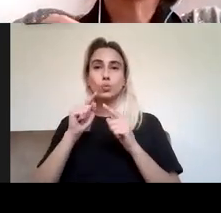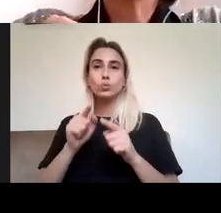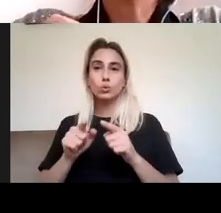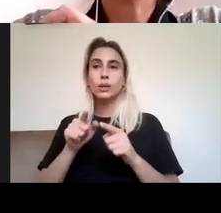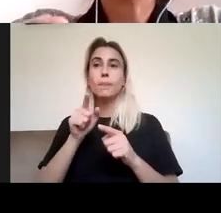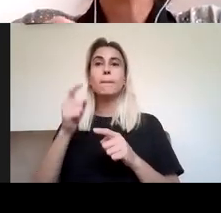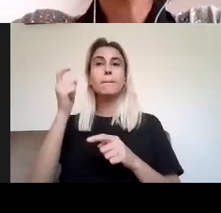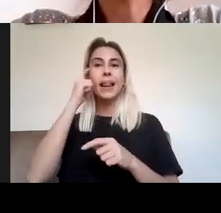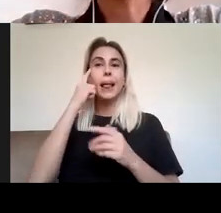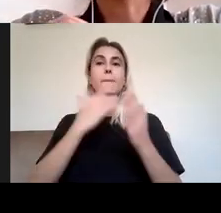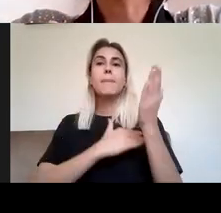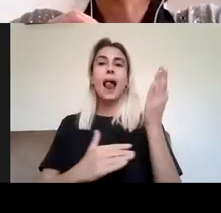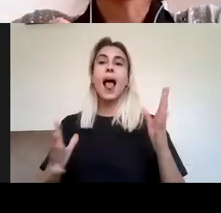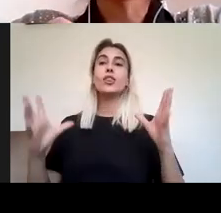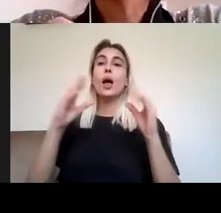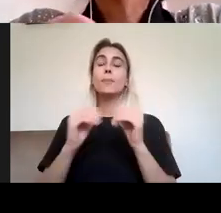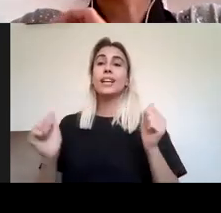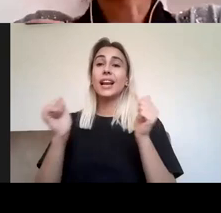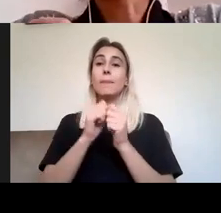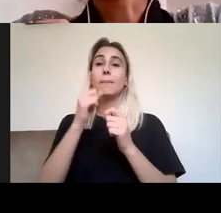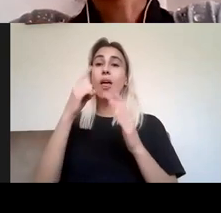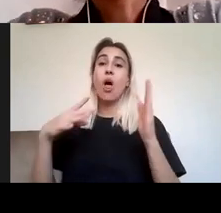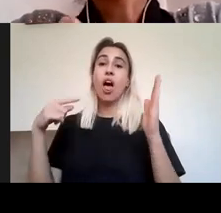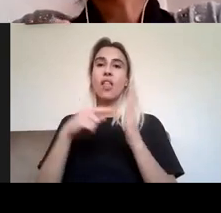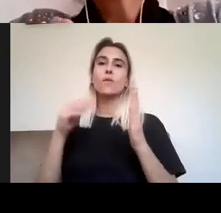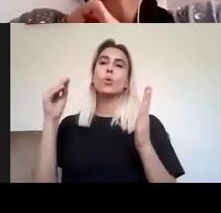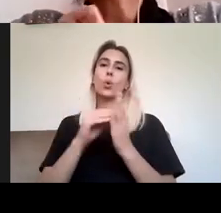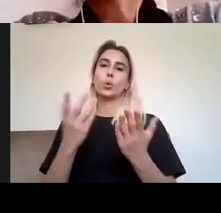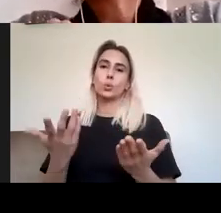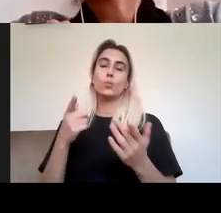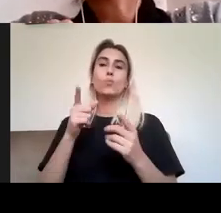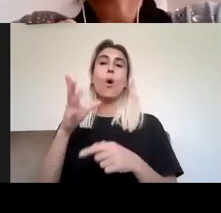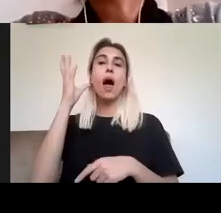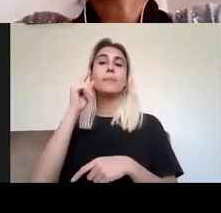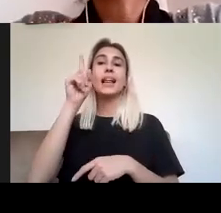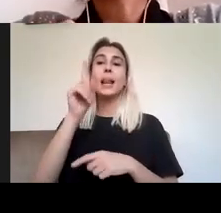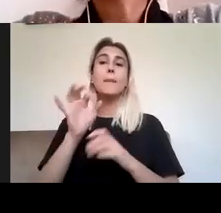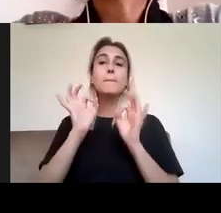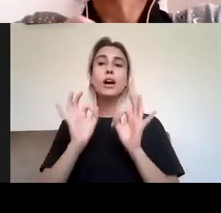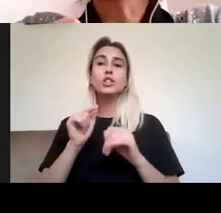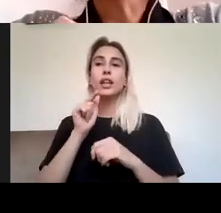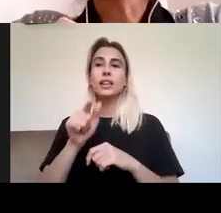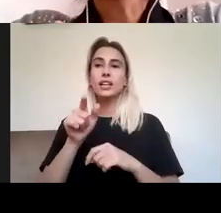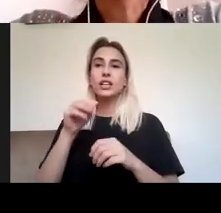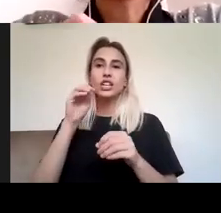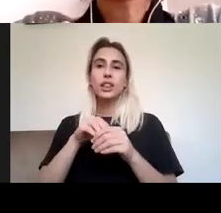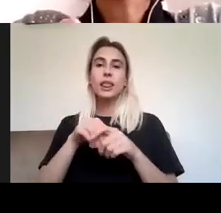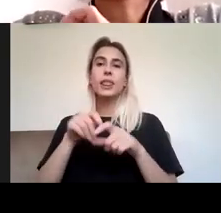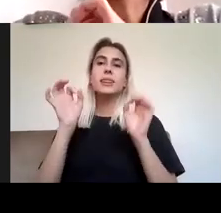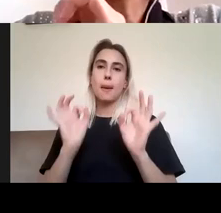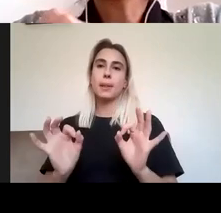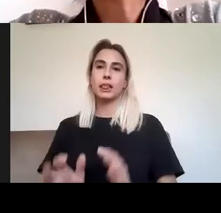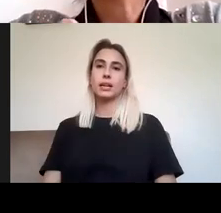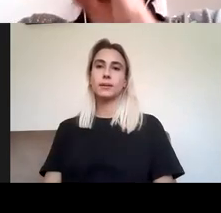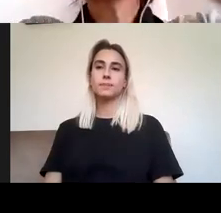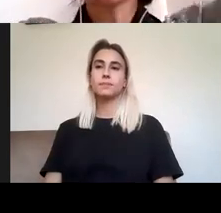ve belgelerin toplanması ilişkin bir hedef konuldu. Bu anlamda ilk başlangıcı da bu eğitimin eğitimiyle yapıldı.